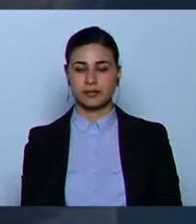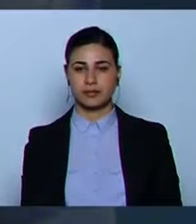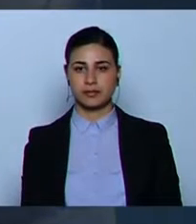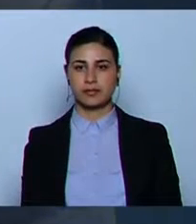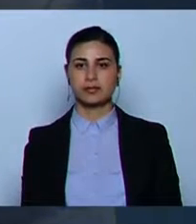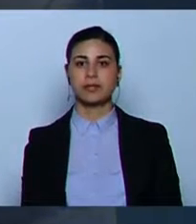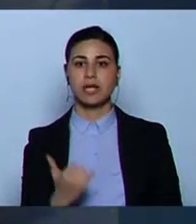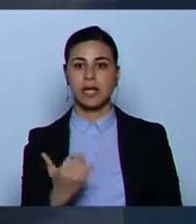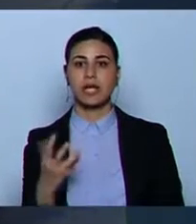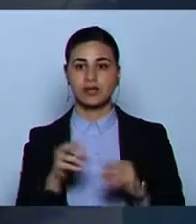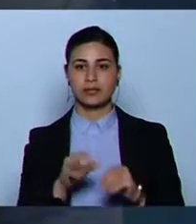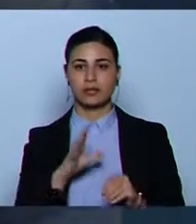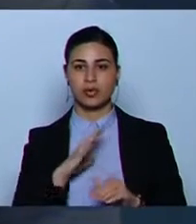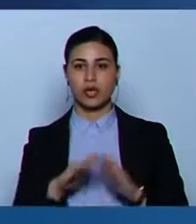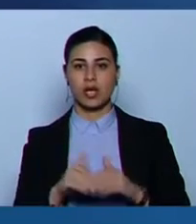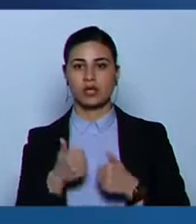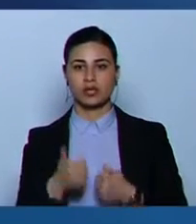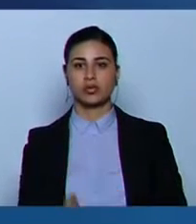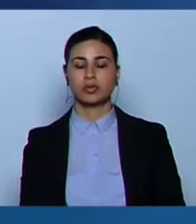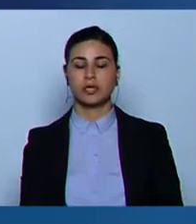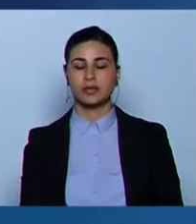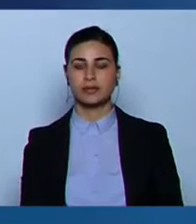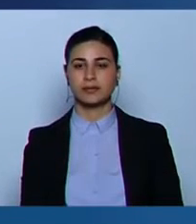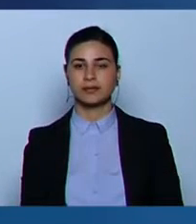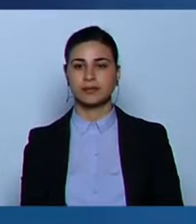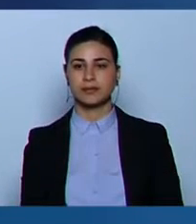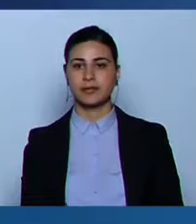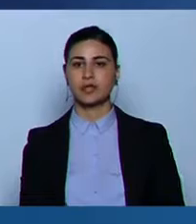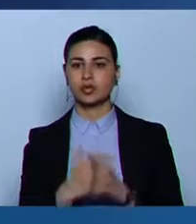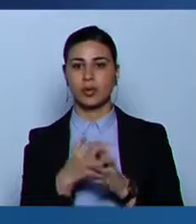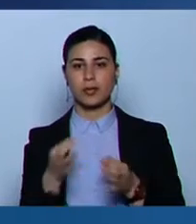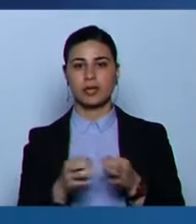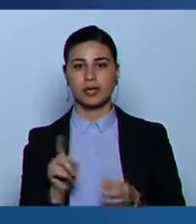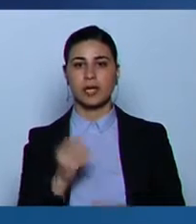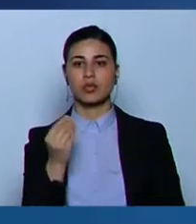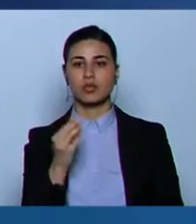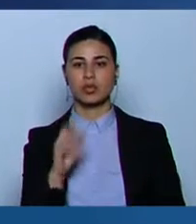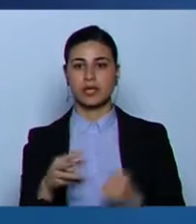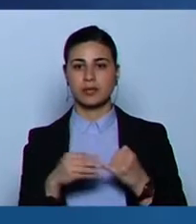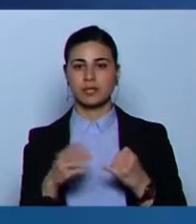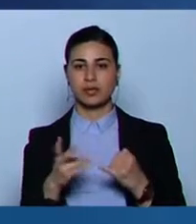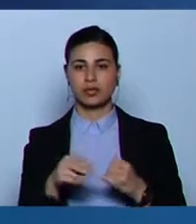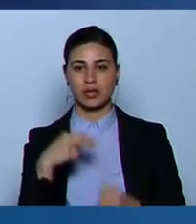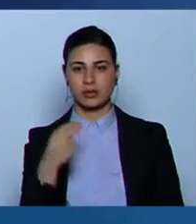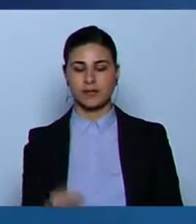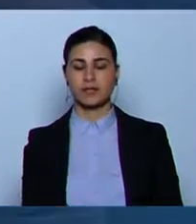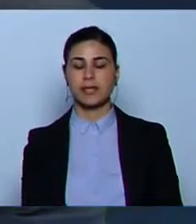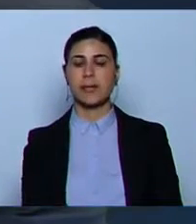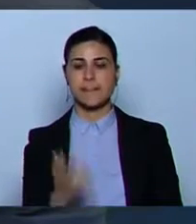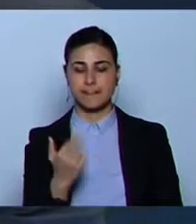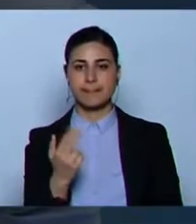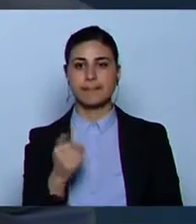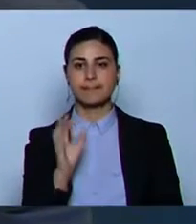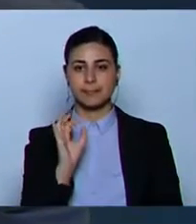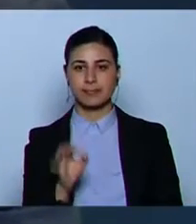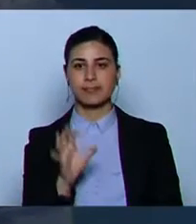შეუწყეთ ცენტრალიზაცია სამწუხაროდ. ფული და ის და სოფლების ანუ დღეს უნდა დაიწყოთ ფული და მიწაურობა და გეთანხმებით, უნდა გადავცეთ გააჩერეთ